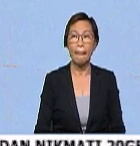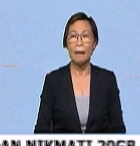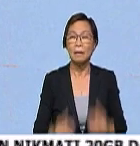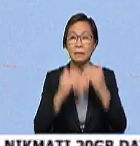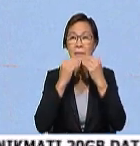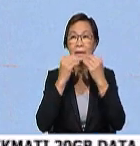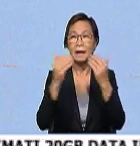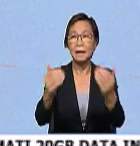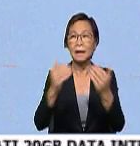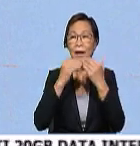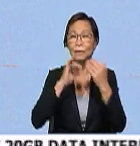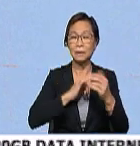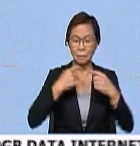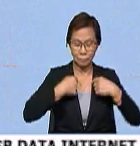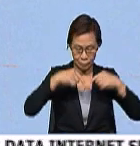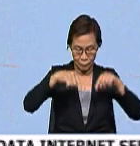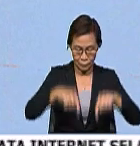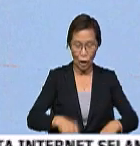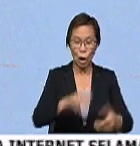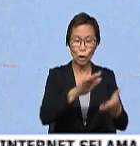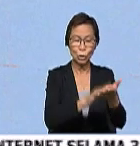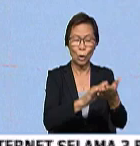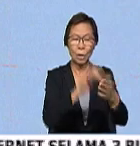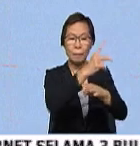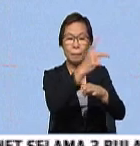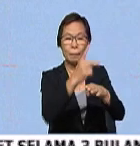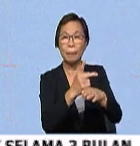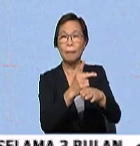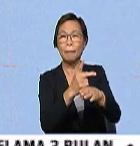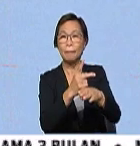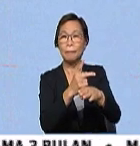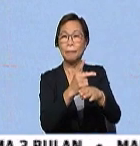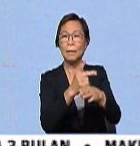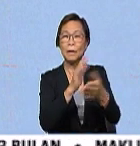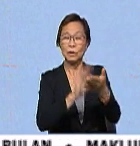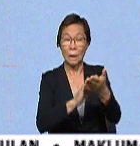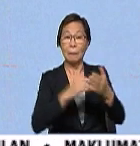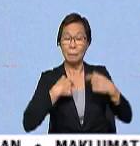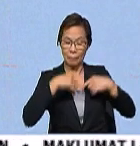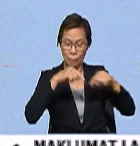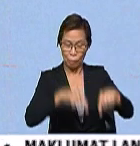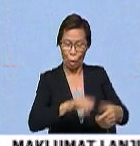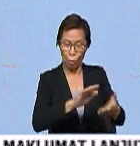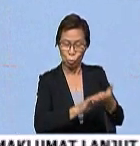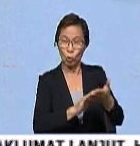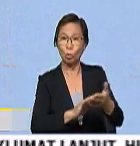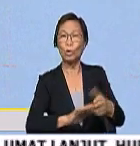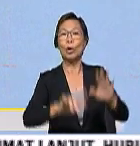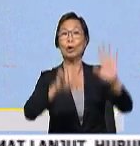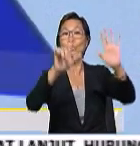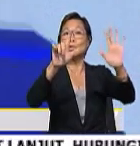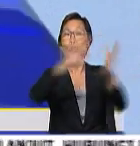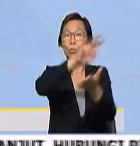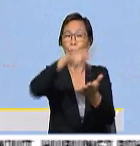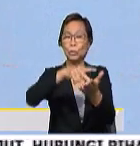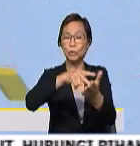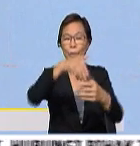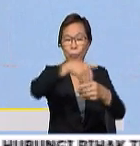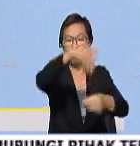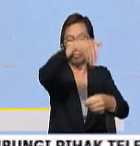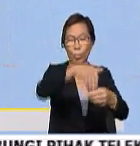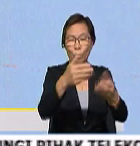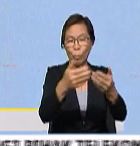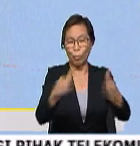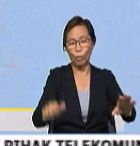Terima kasih. Saya kini berada di Sekolah Kebangsaan Belekek yang merupakan salah satu daripada tujuh pusat mengundi yang dibuka